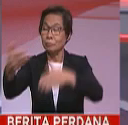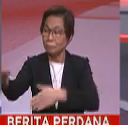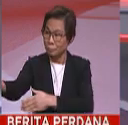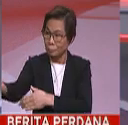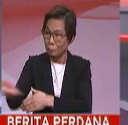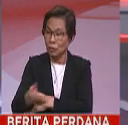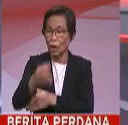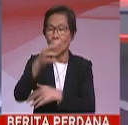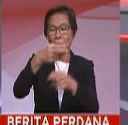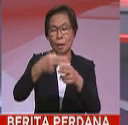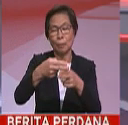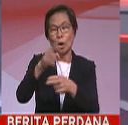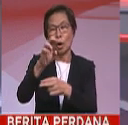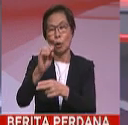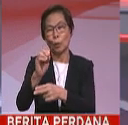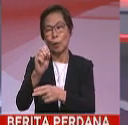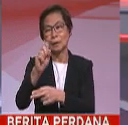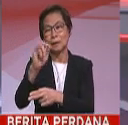Rosie.